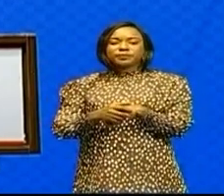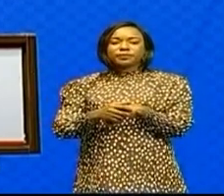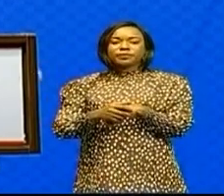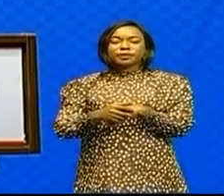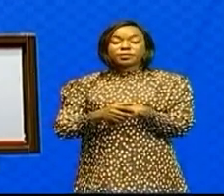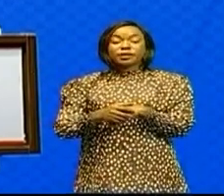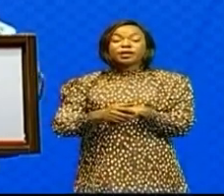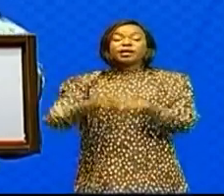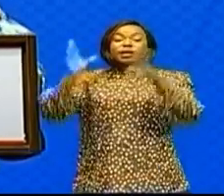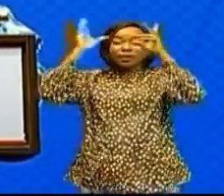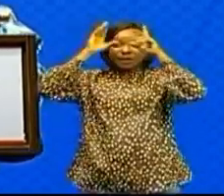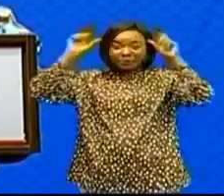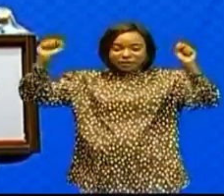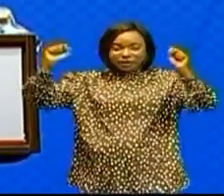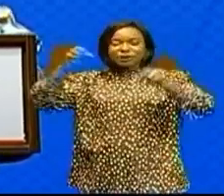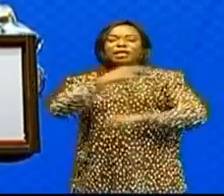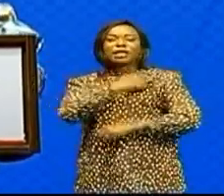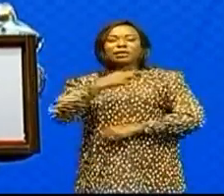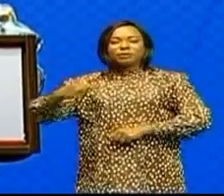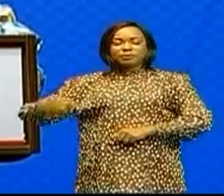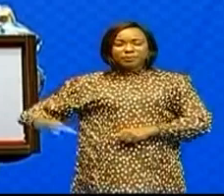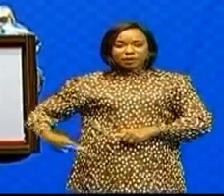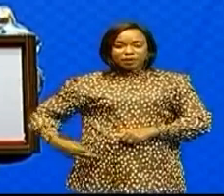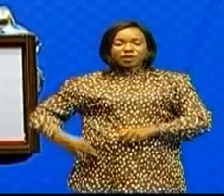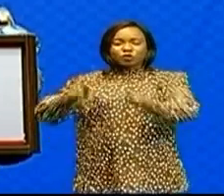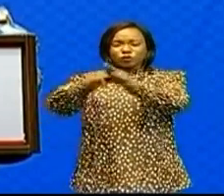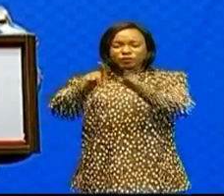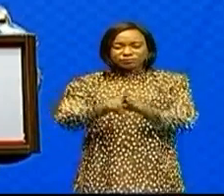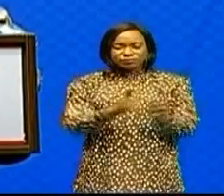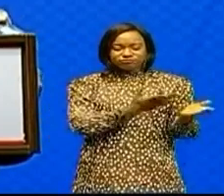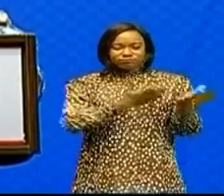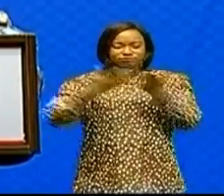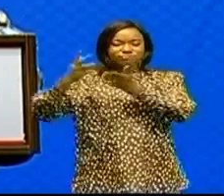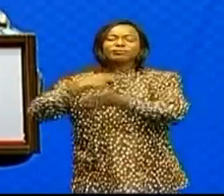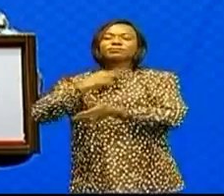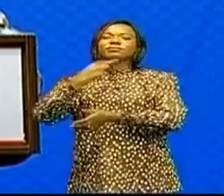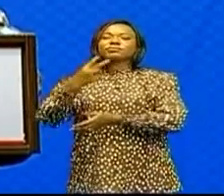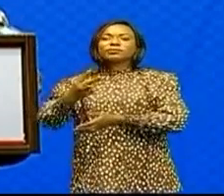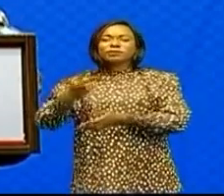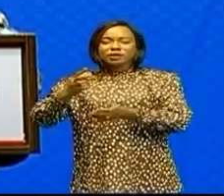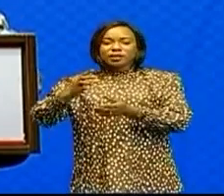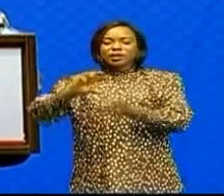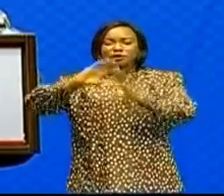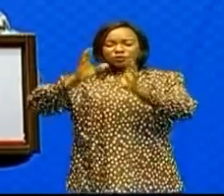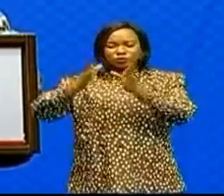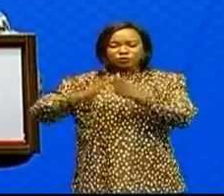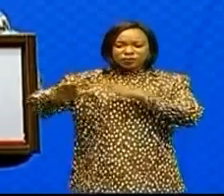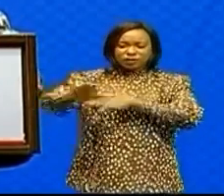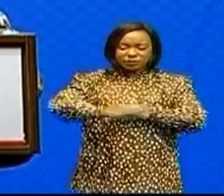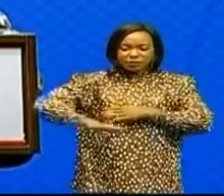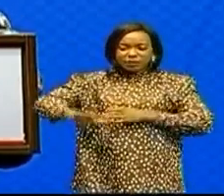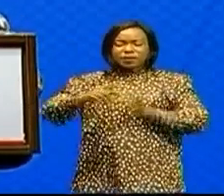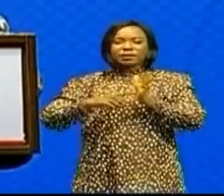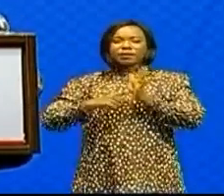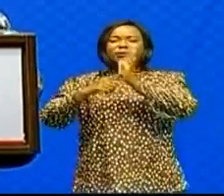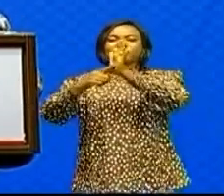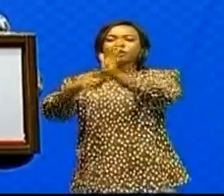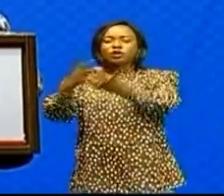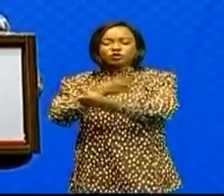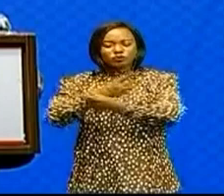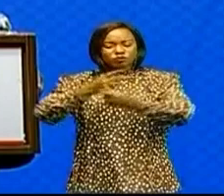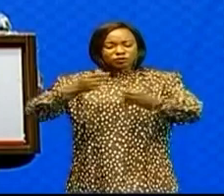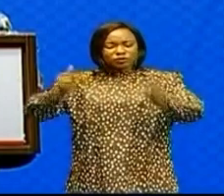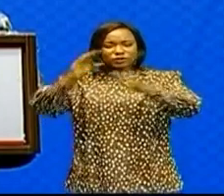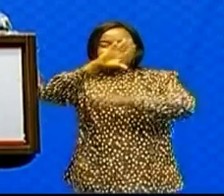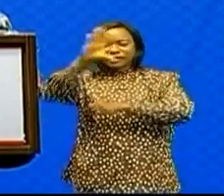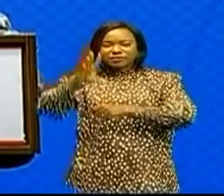Le président de la République a porté la voix des continents en présentant les solutions de